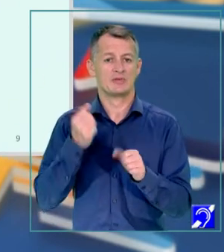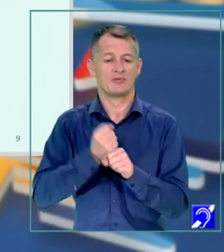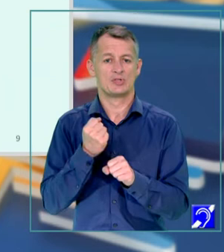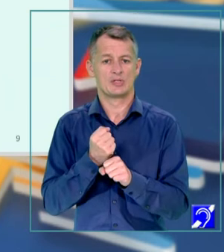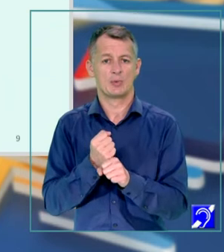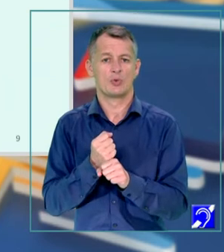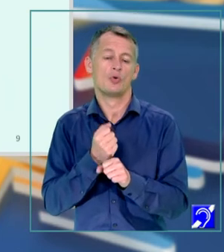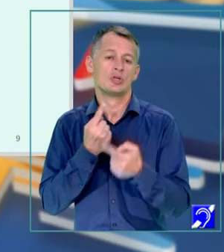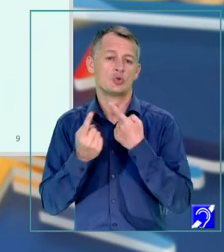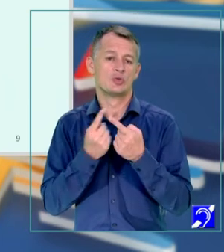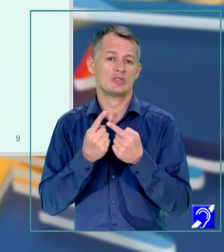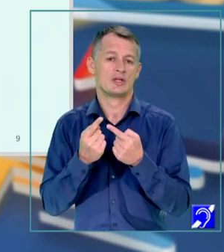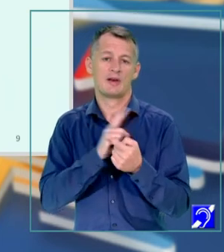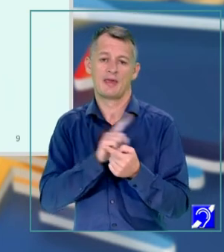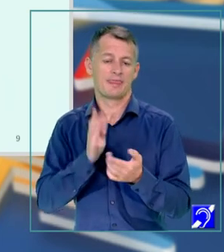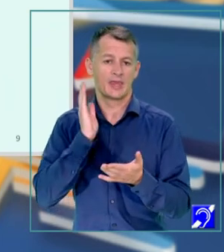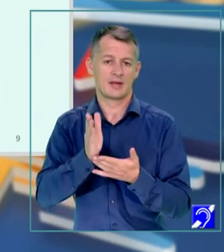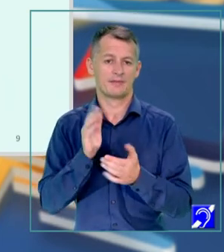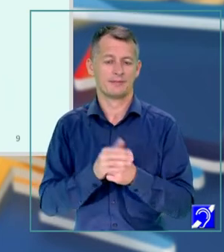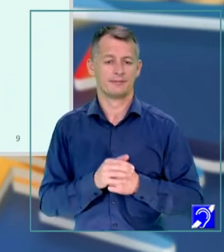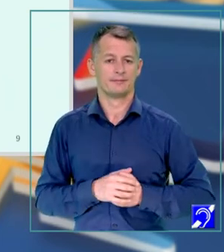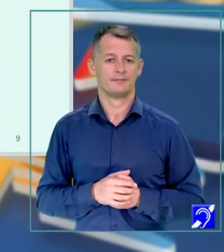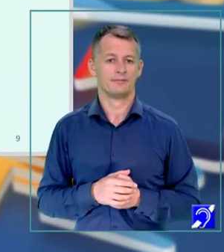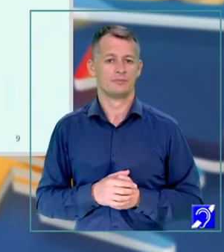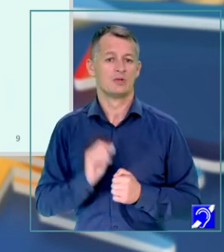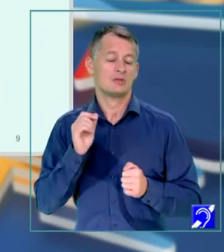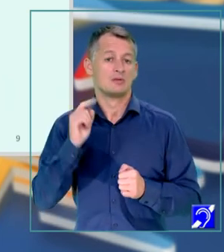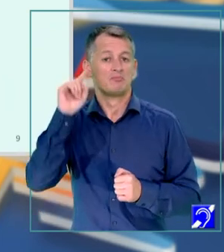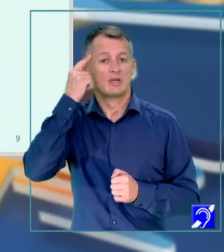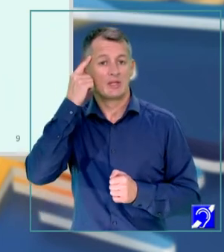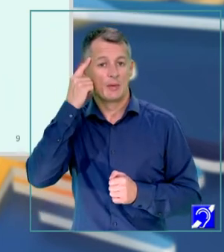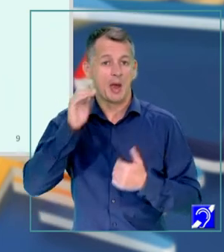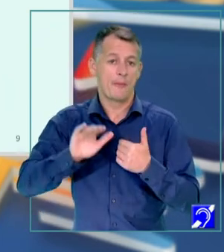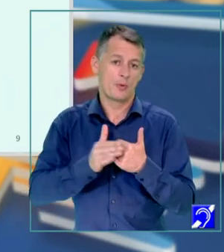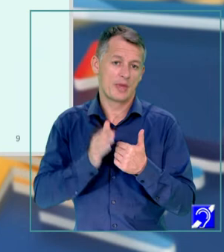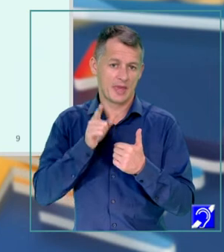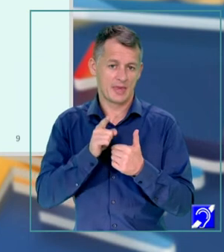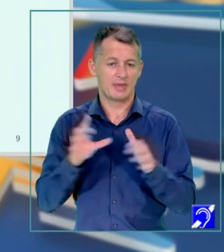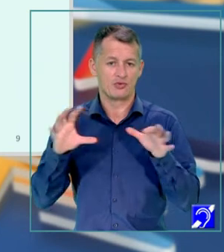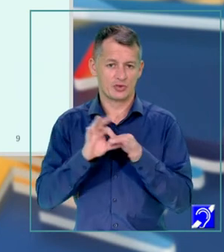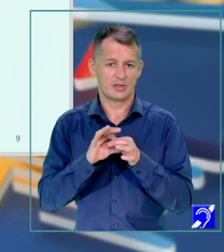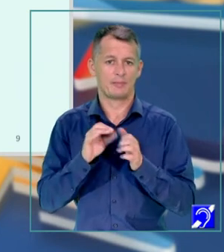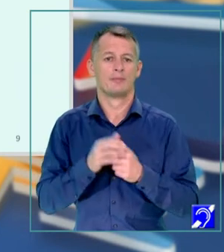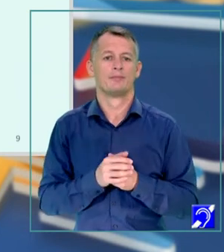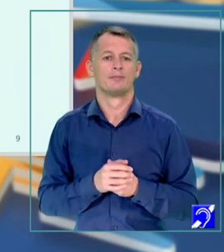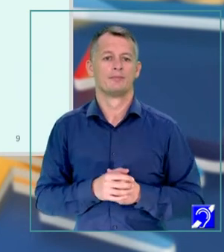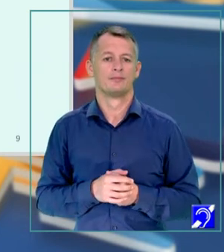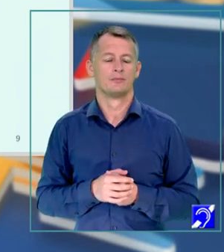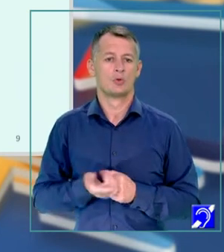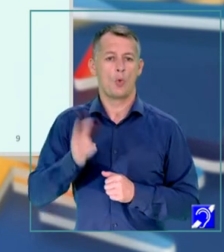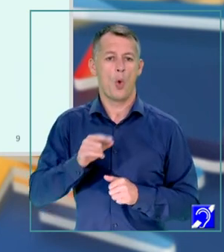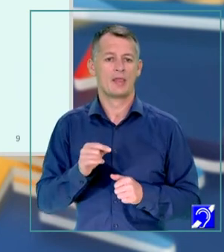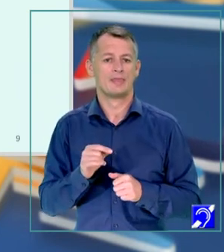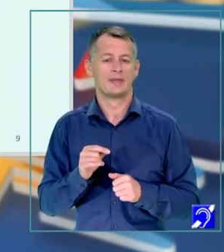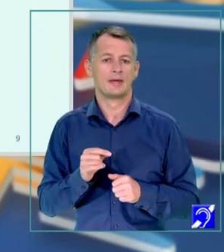abordare indirectă această strategie este aproximativ tangenta dreapta tangentei la graficul funcției f de x cu alte